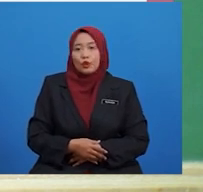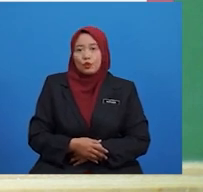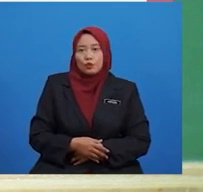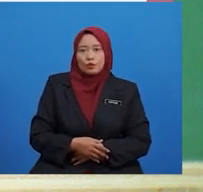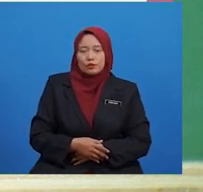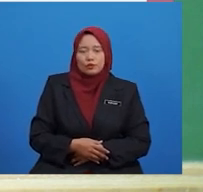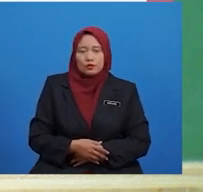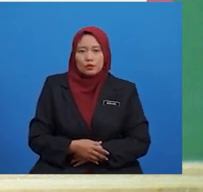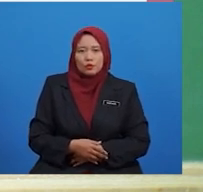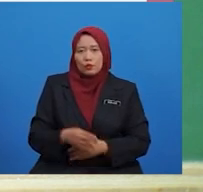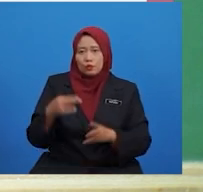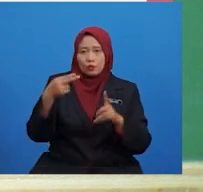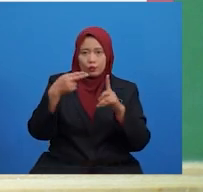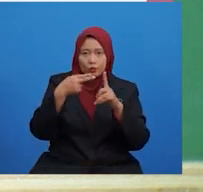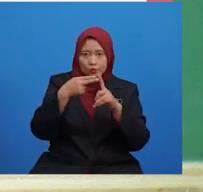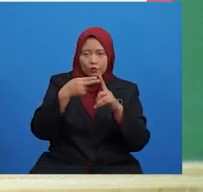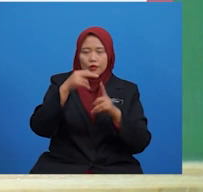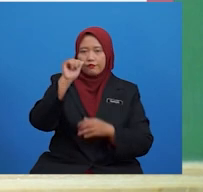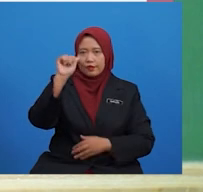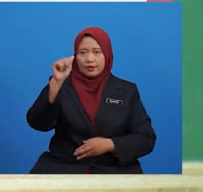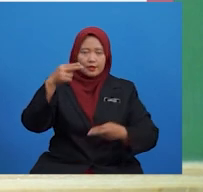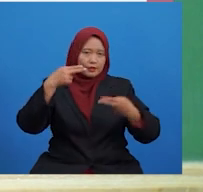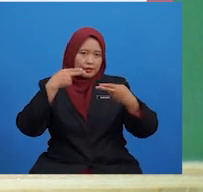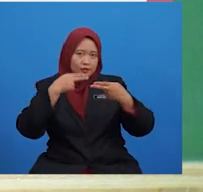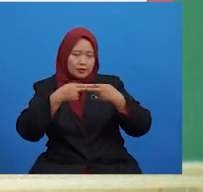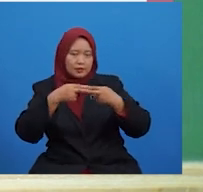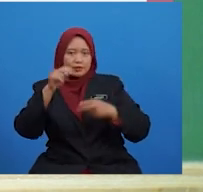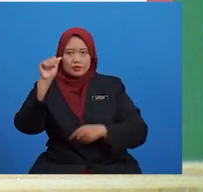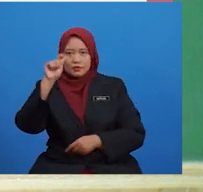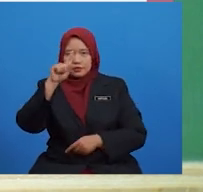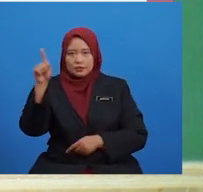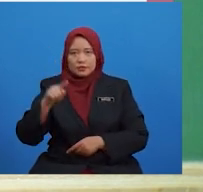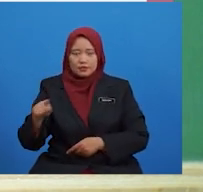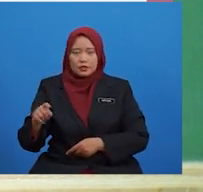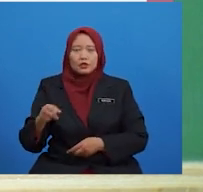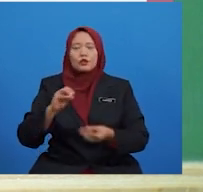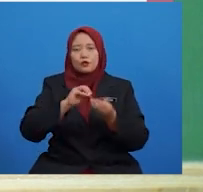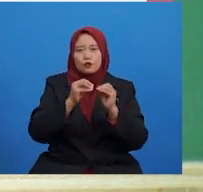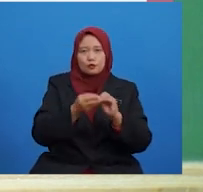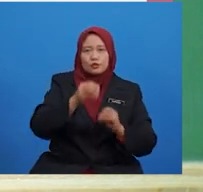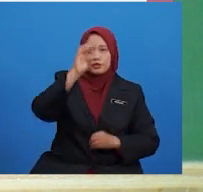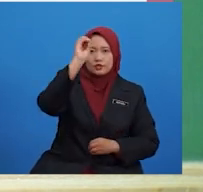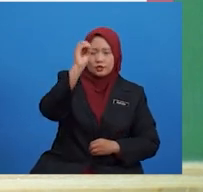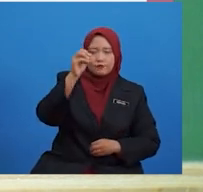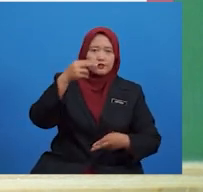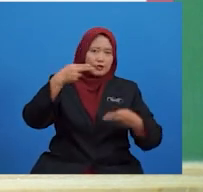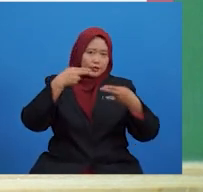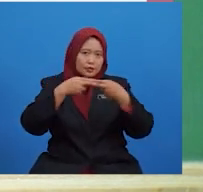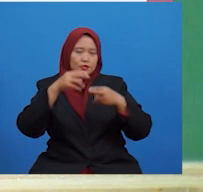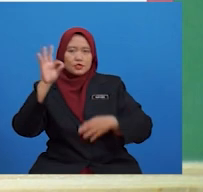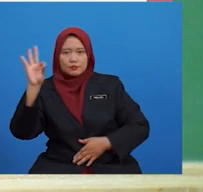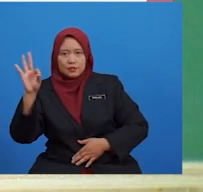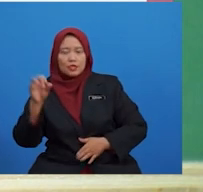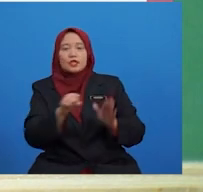Z, nombor sifar hingga 9, simbol-simbol dan ruang.